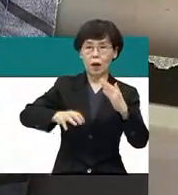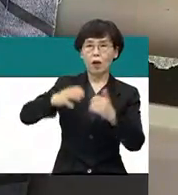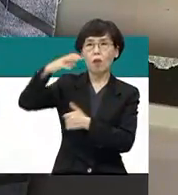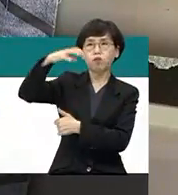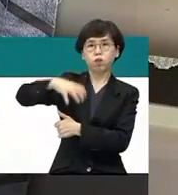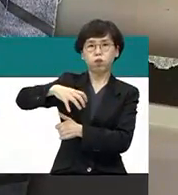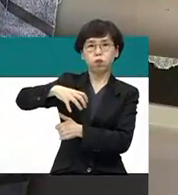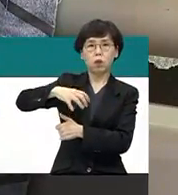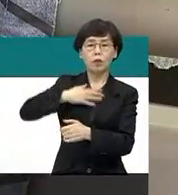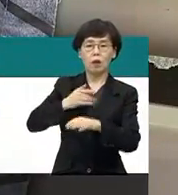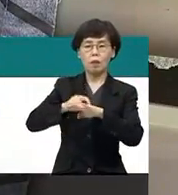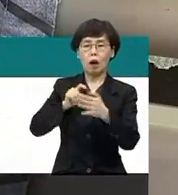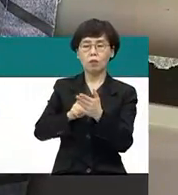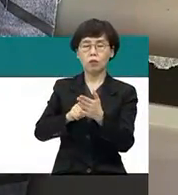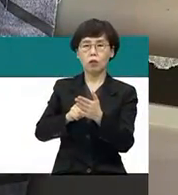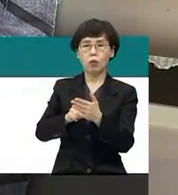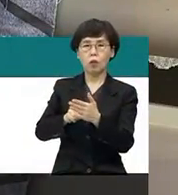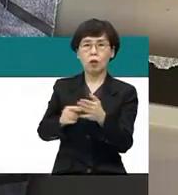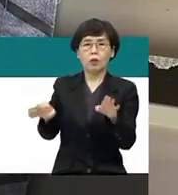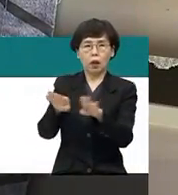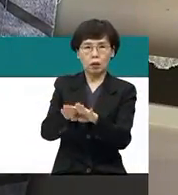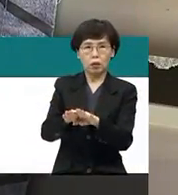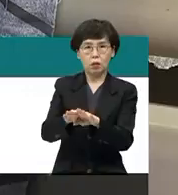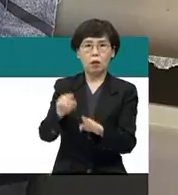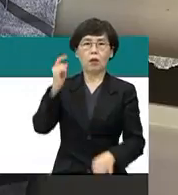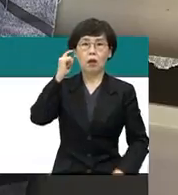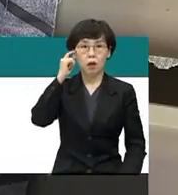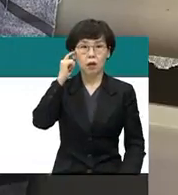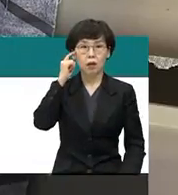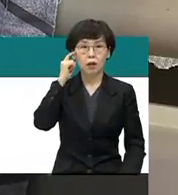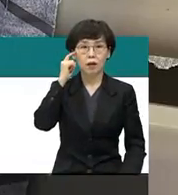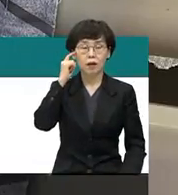공간에서 내 마음도 닫혀 있다고 생각을 하다가